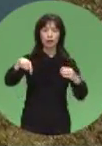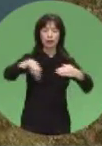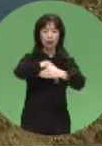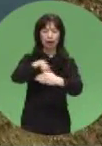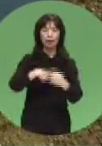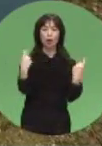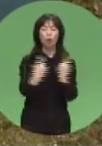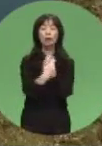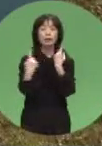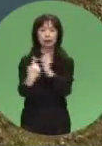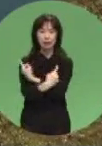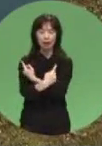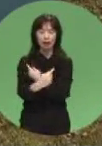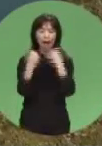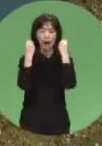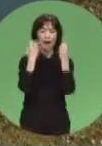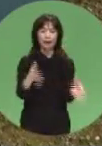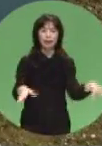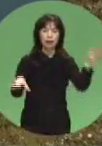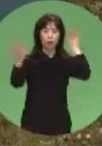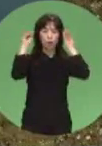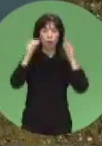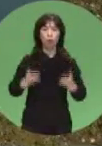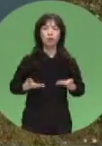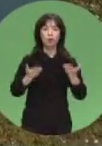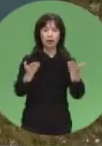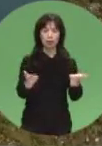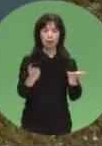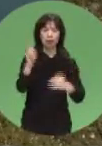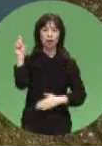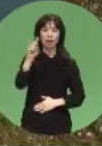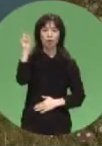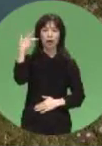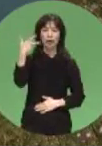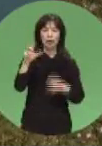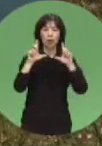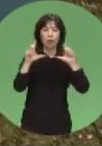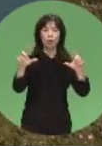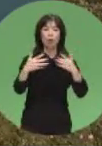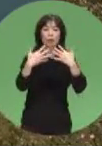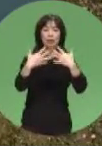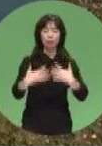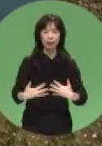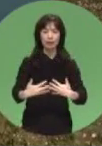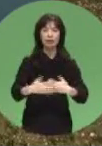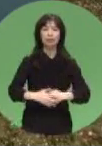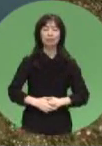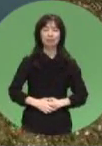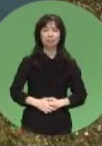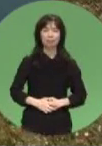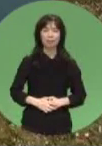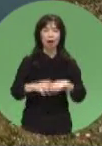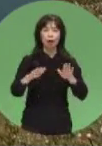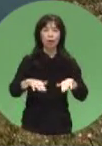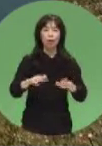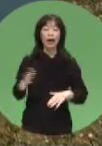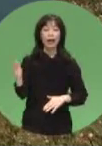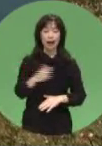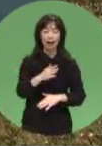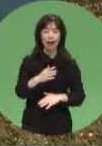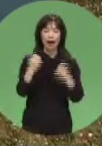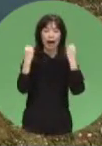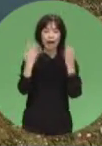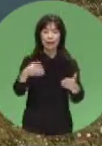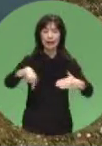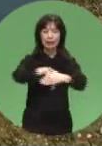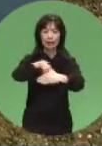日に更新してホットな話題をお届けしている生駒市の広報番組です。今回から内容を